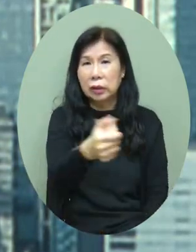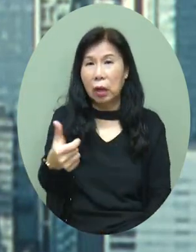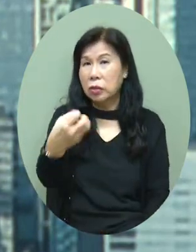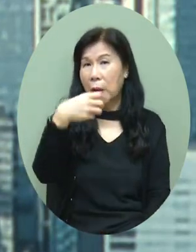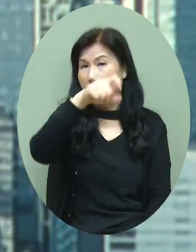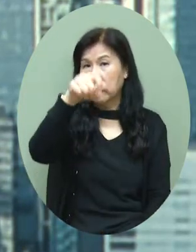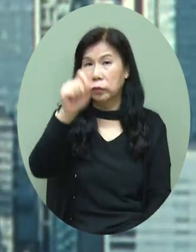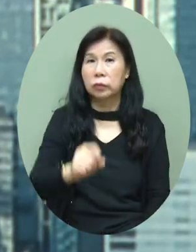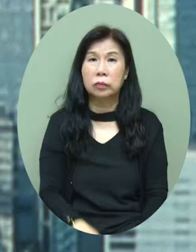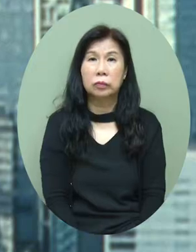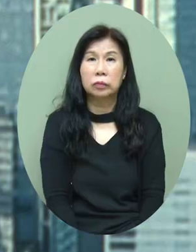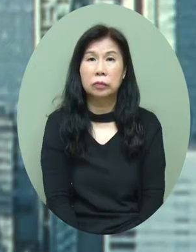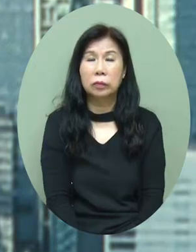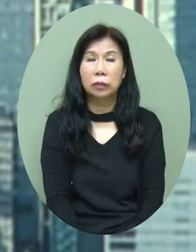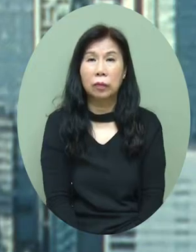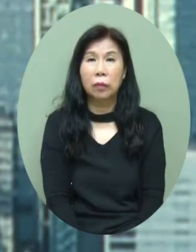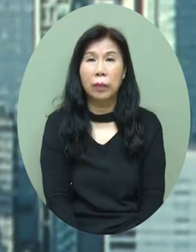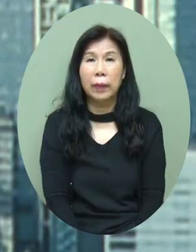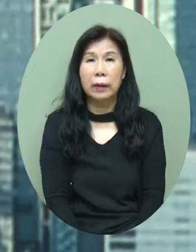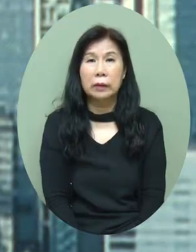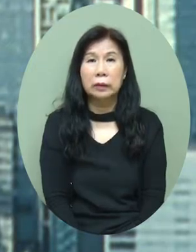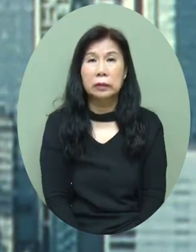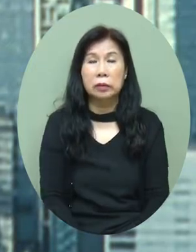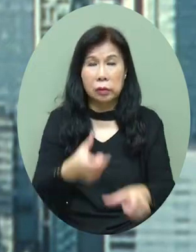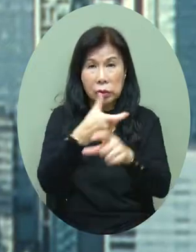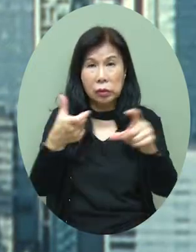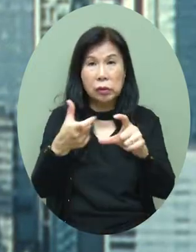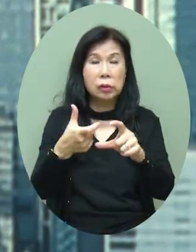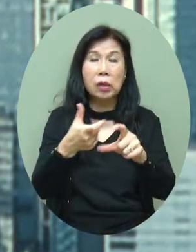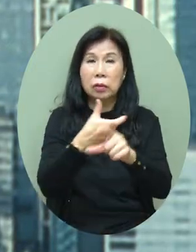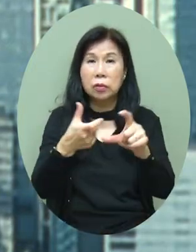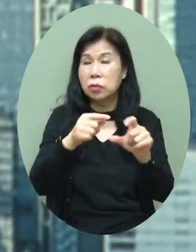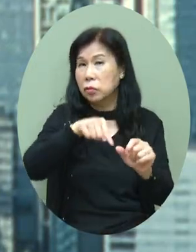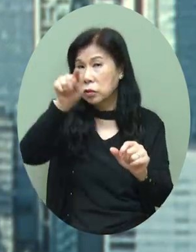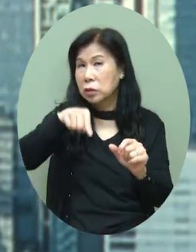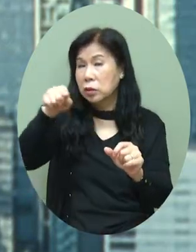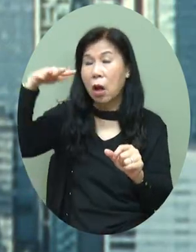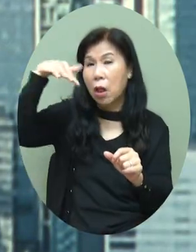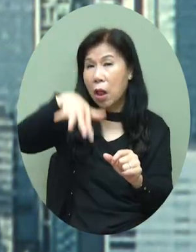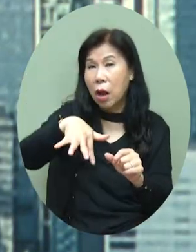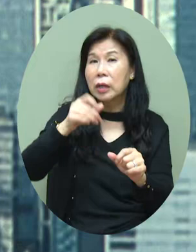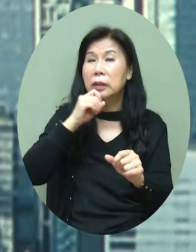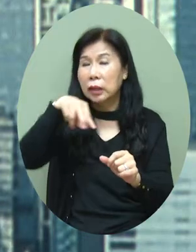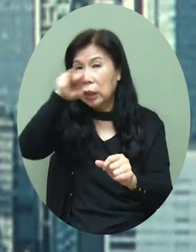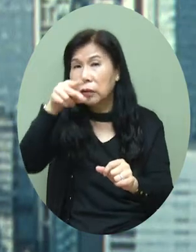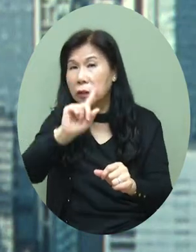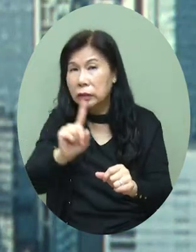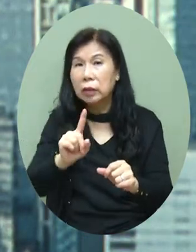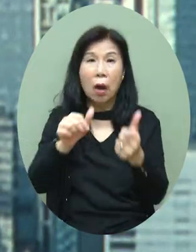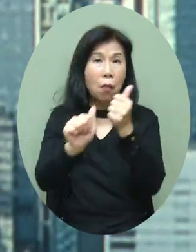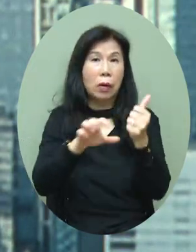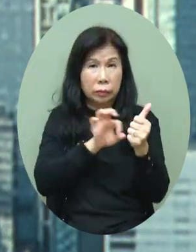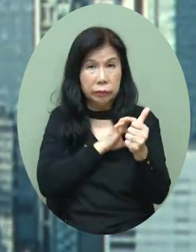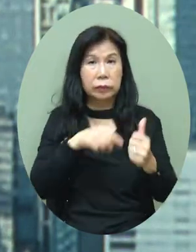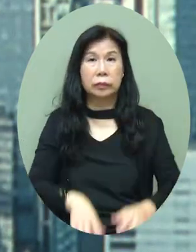題。首先呢，就係我哋成個薪酬水平薪酬趨勢調查呢，